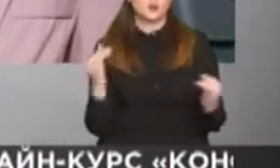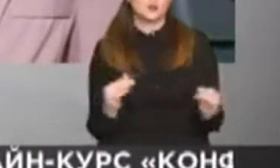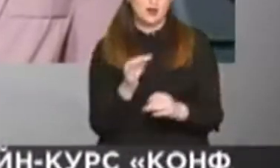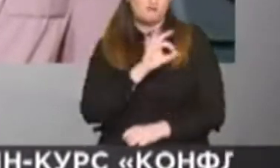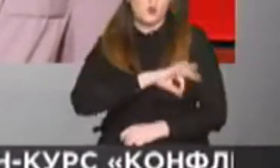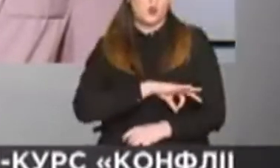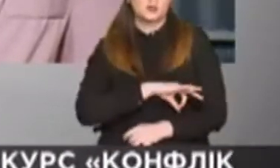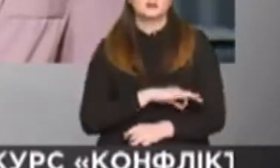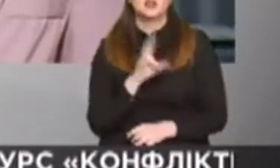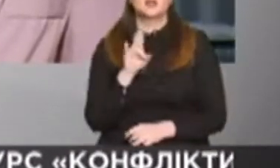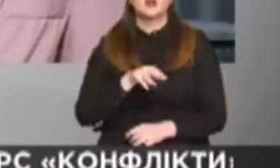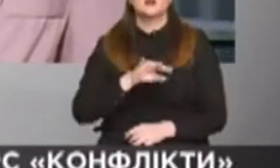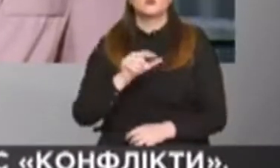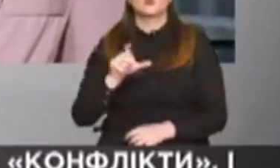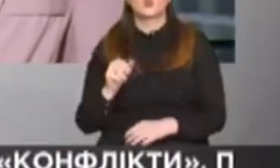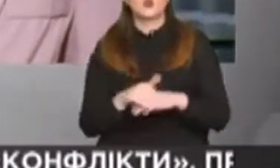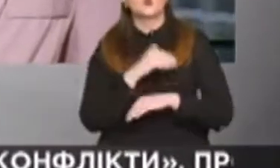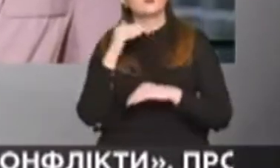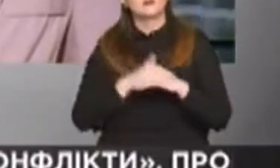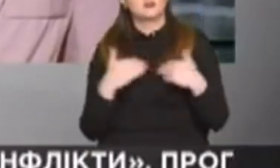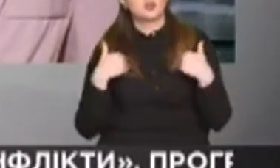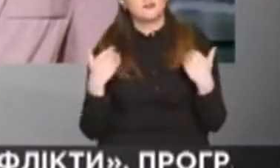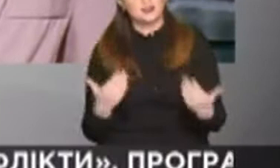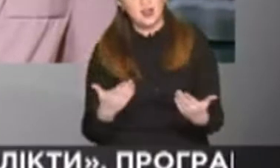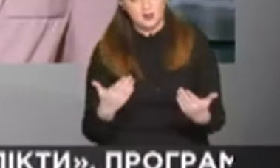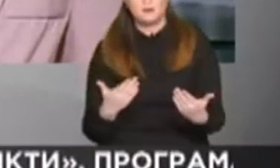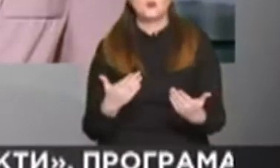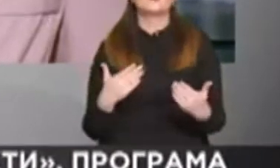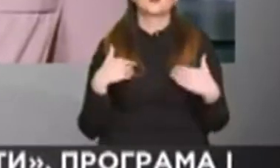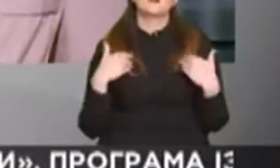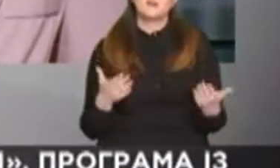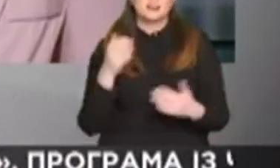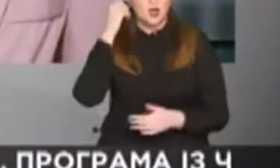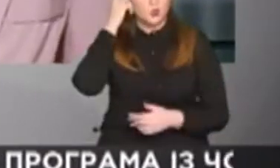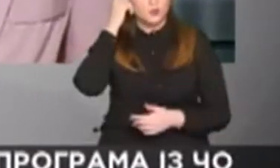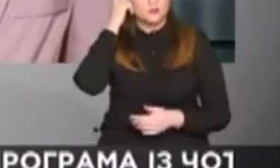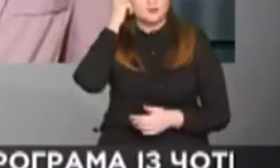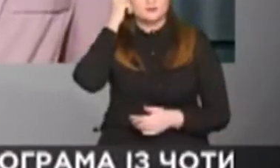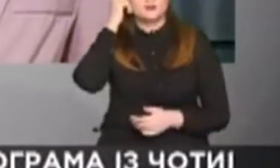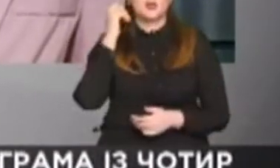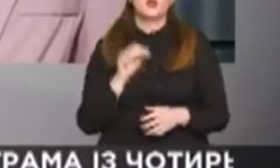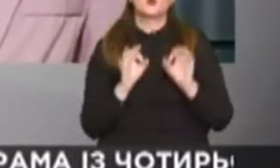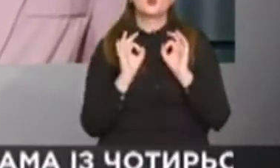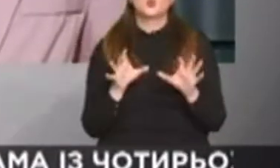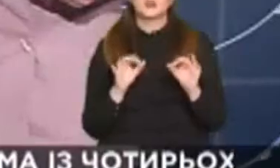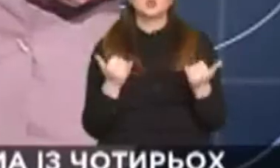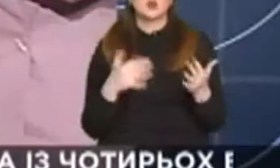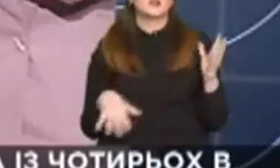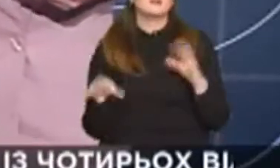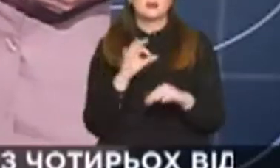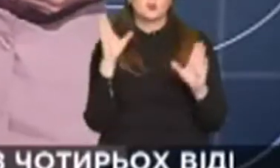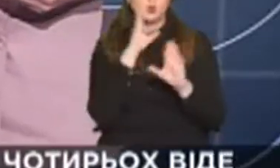цікавого і корисного. Наталя Птуха, добрий вечір. Вітаємо тебе. Добрий вечір. Вітаю Тараса, вітаю Олено. Розкажу зараз все